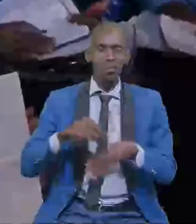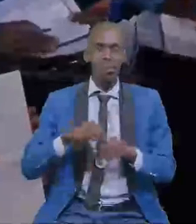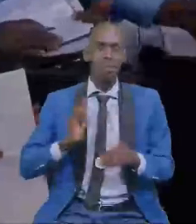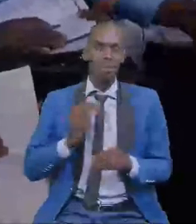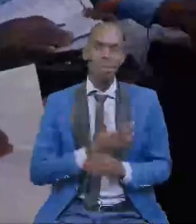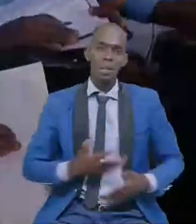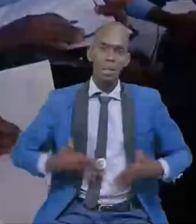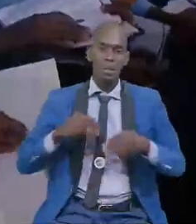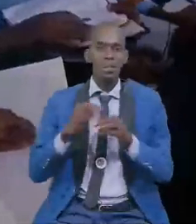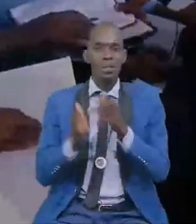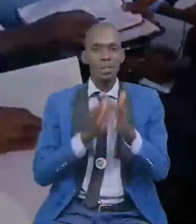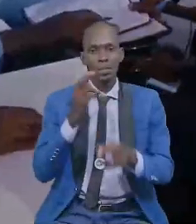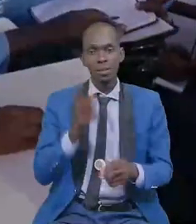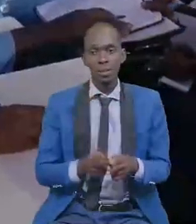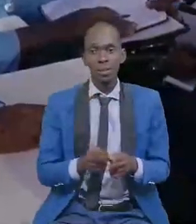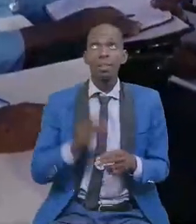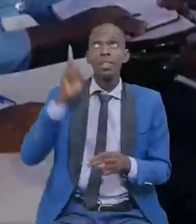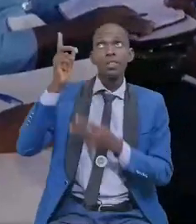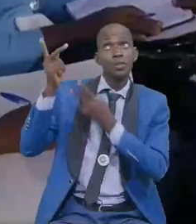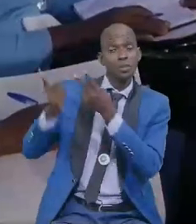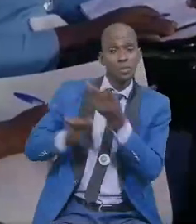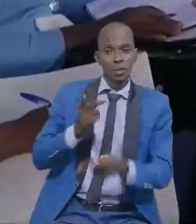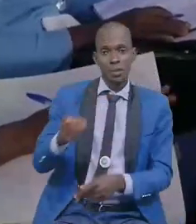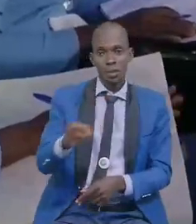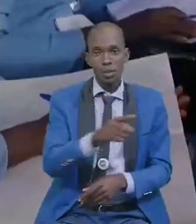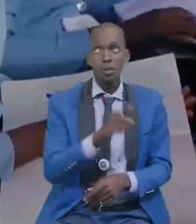aujourd'hui. Il te visite.